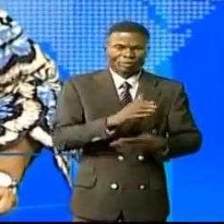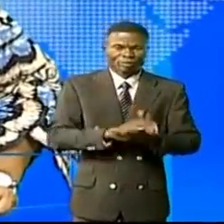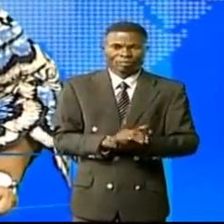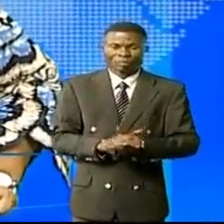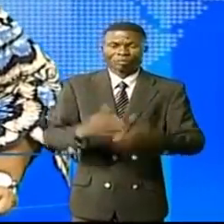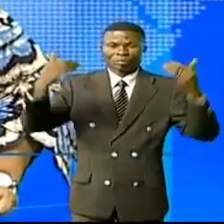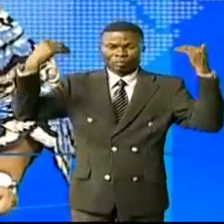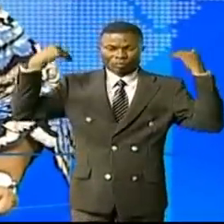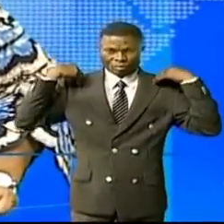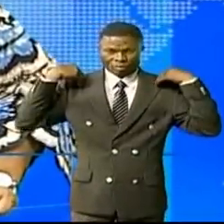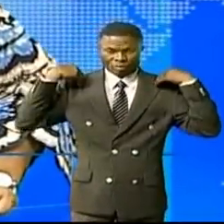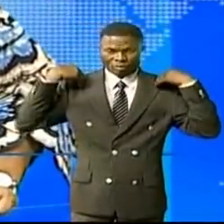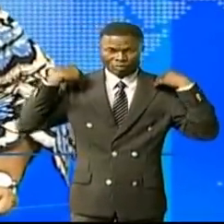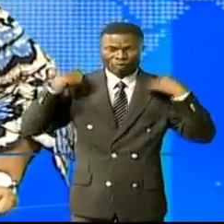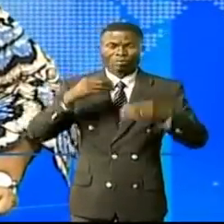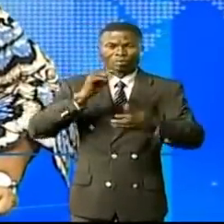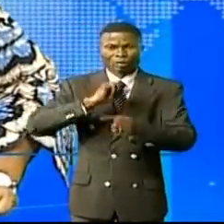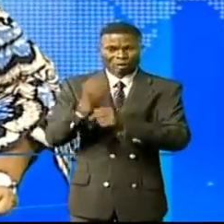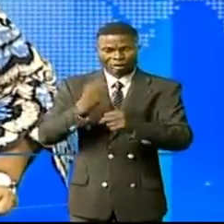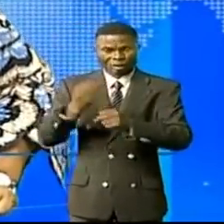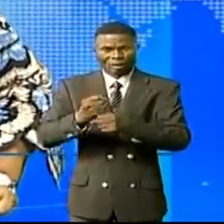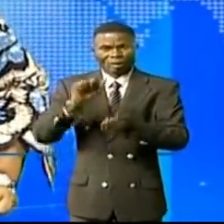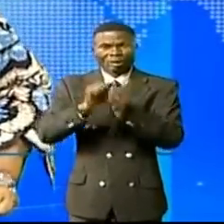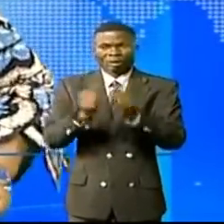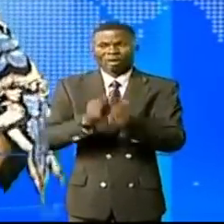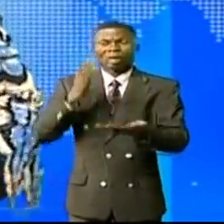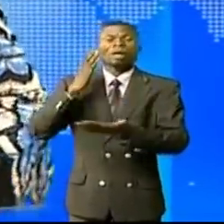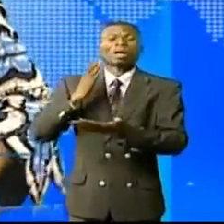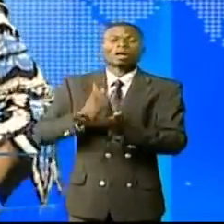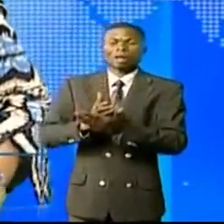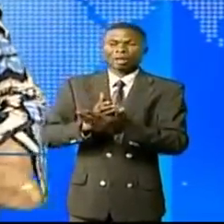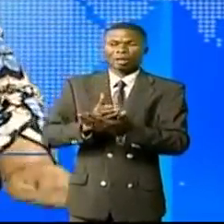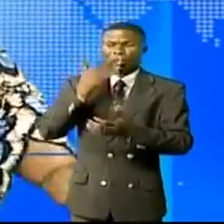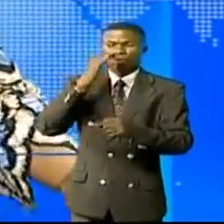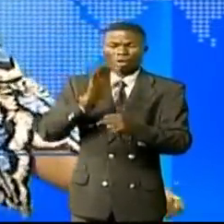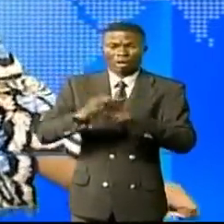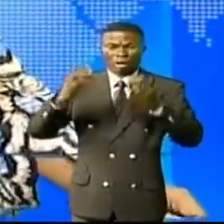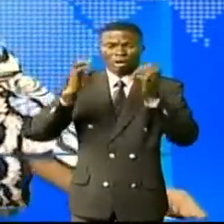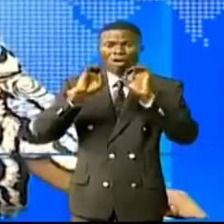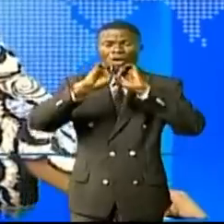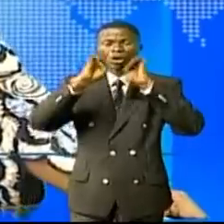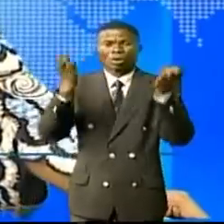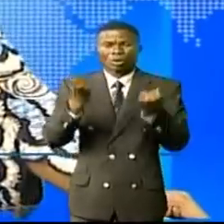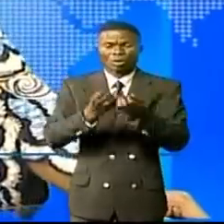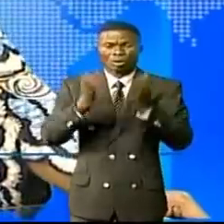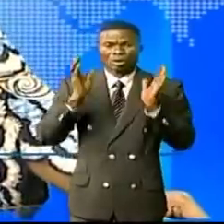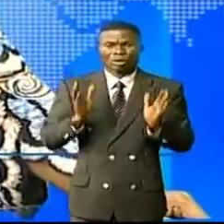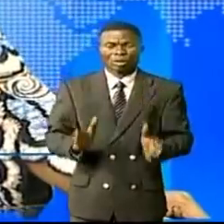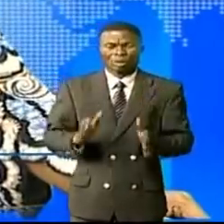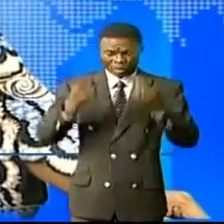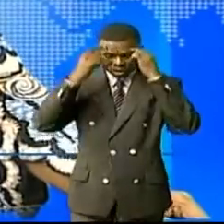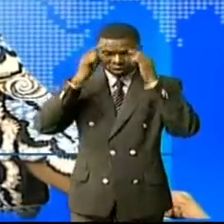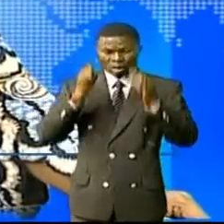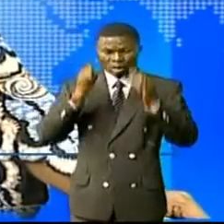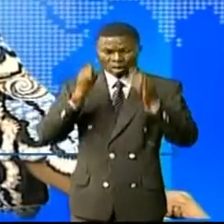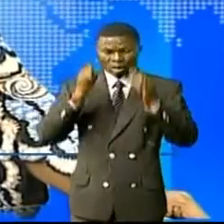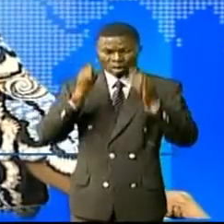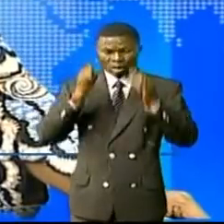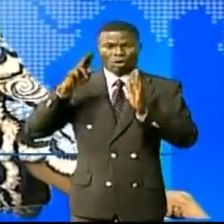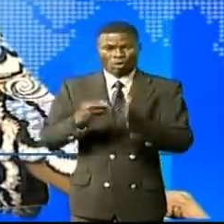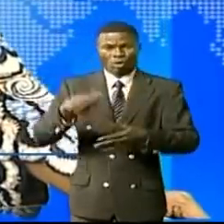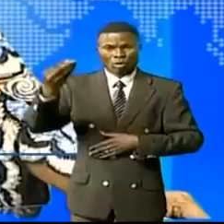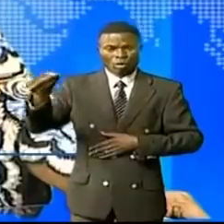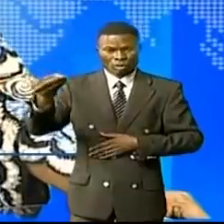de régulation de la sous-traitance dans le secteur privé rassure les entrepreneurs de la détermination du gouvernement pour l'octroi